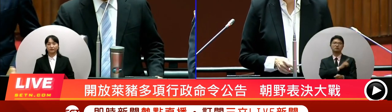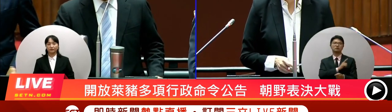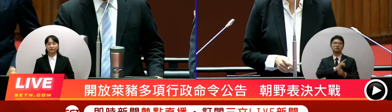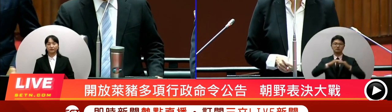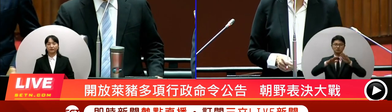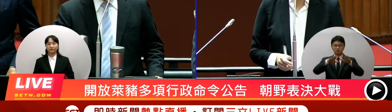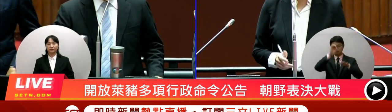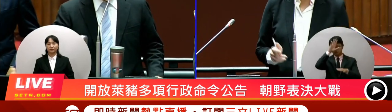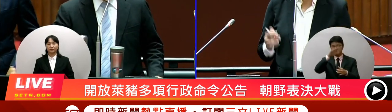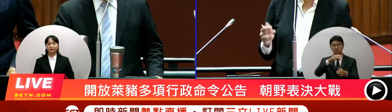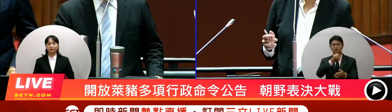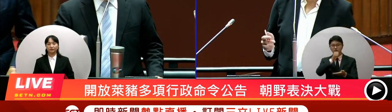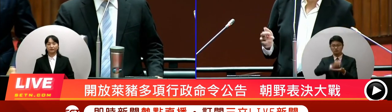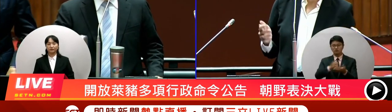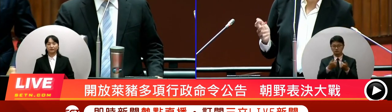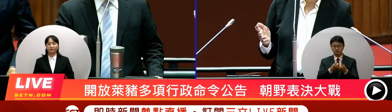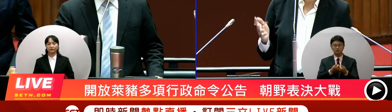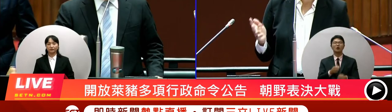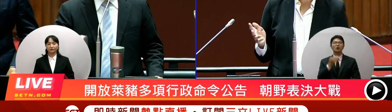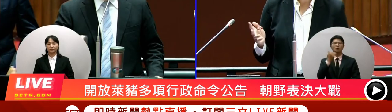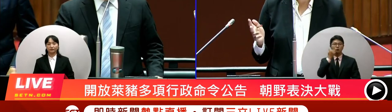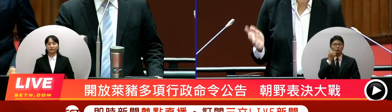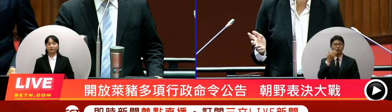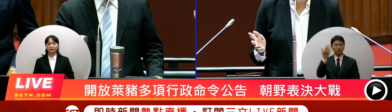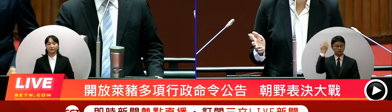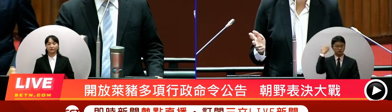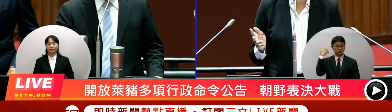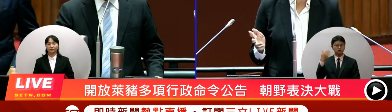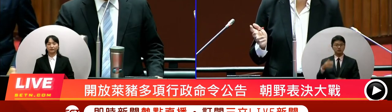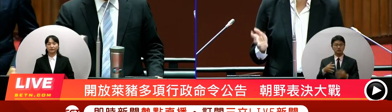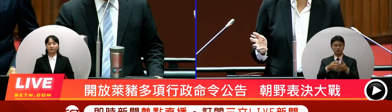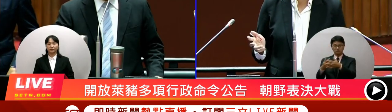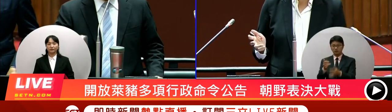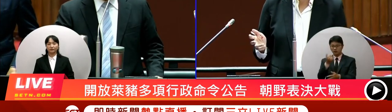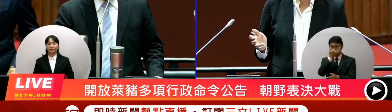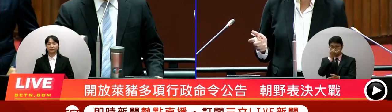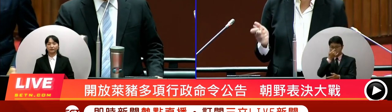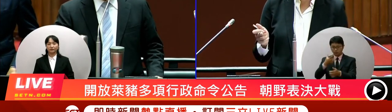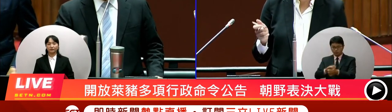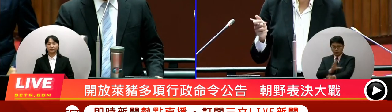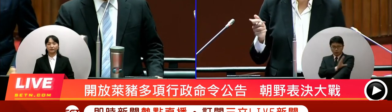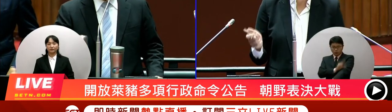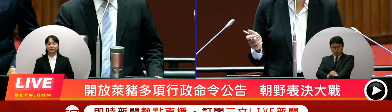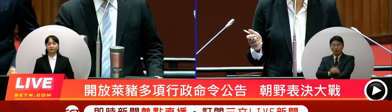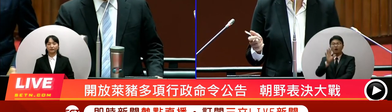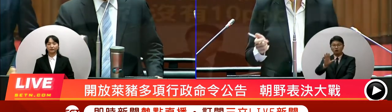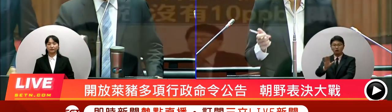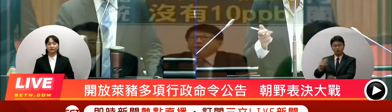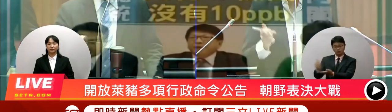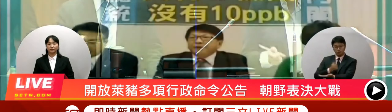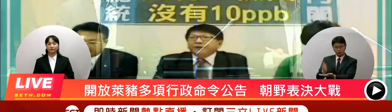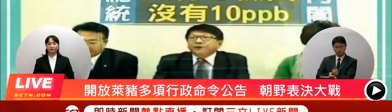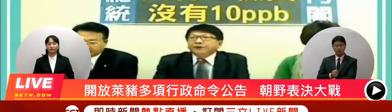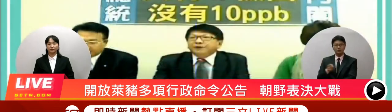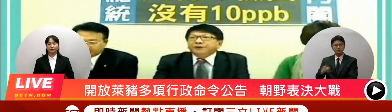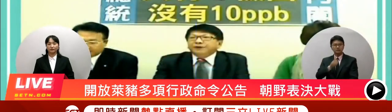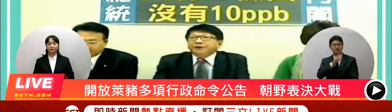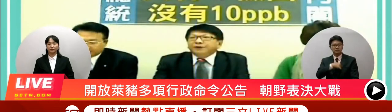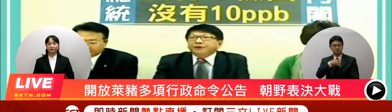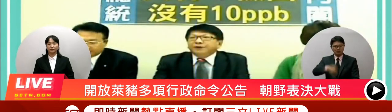是如果让当时含莱克多巴胺的猪进到台湾的话，就是一个黑心内阁无能总